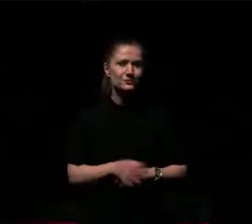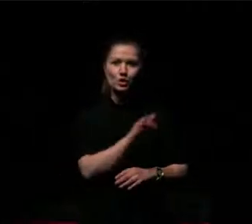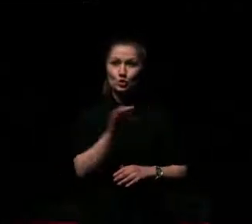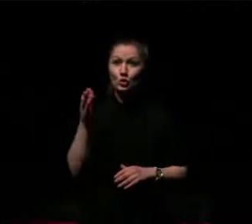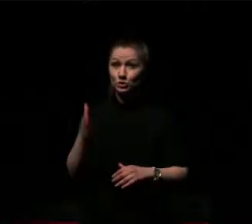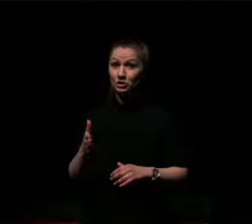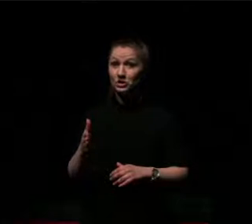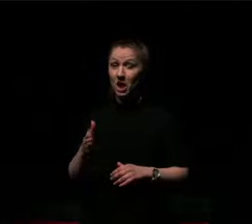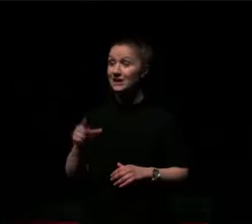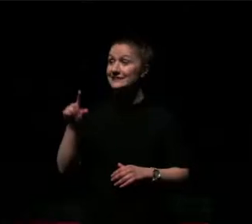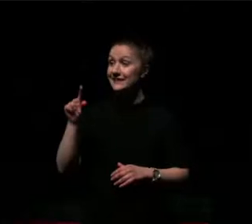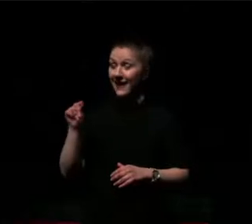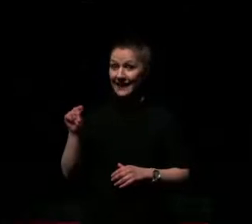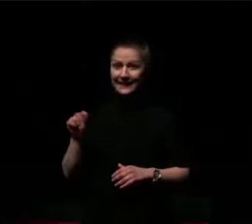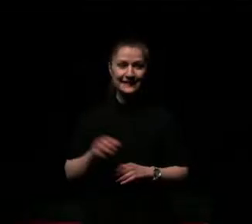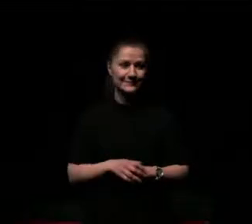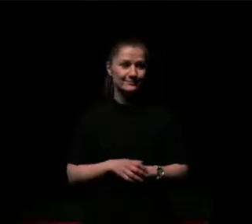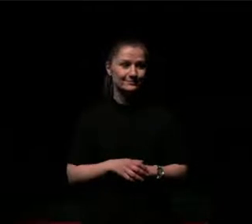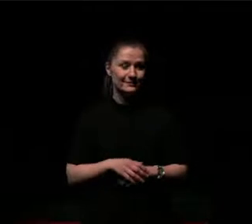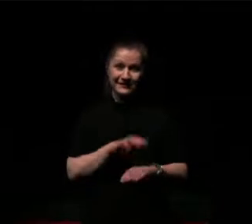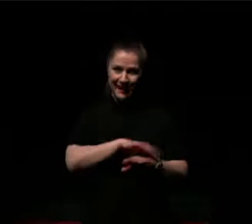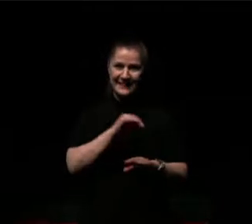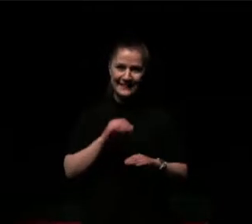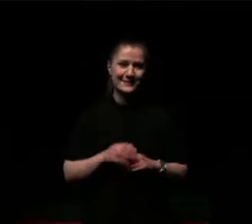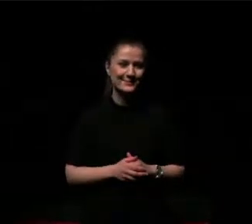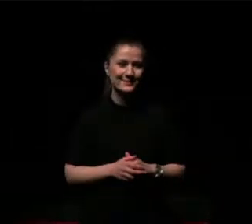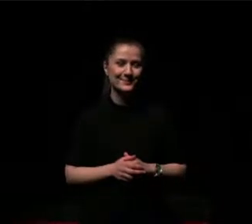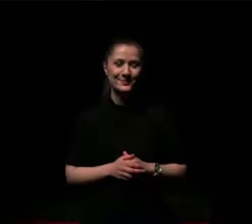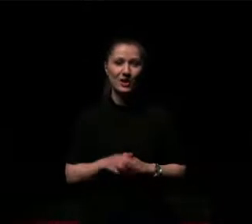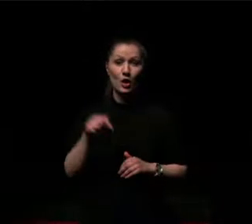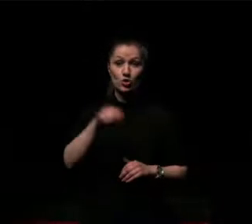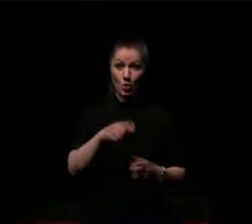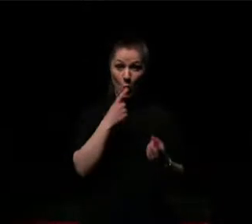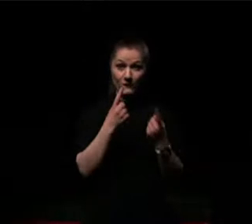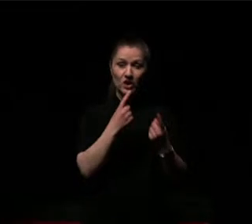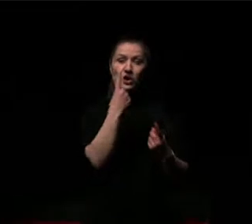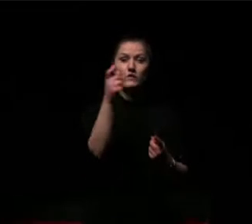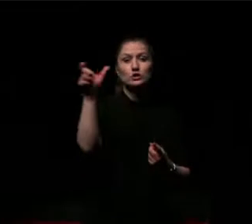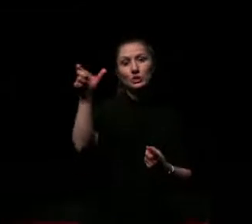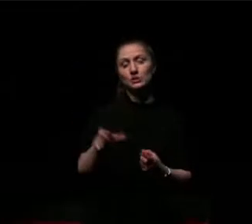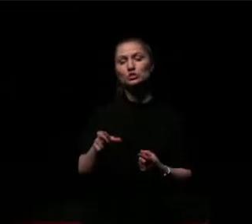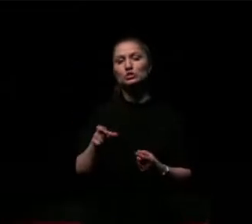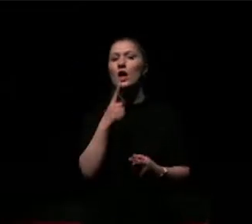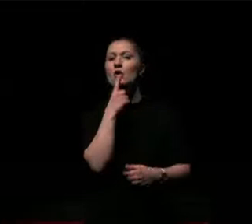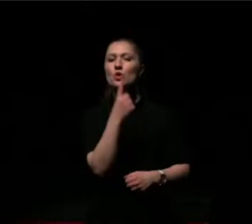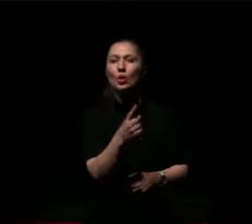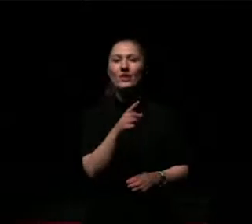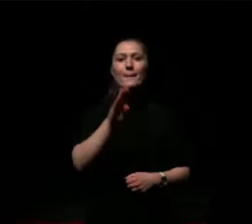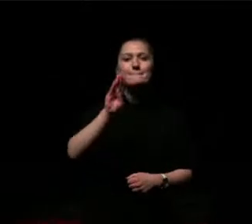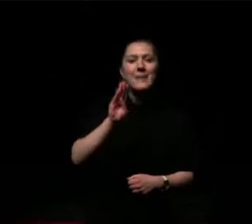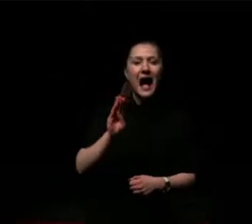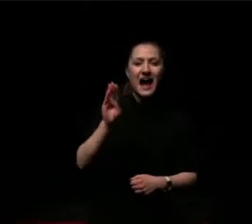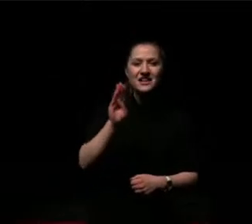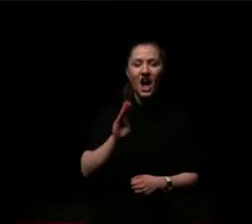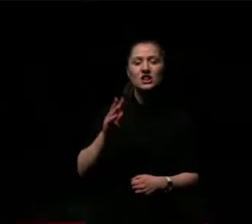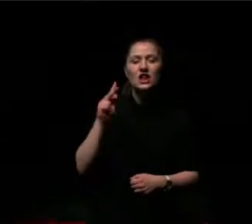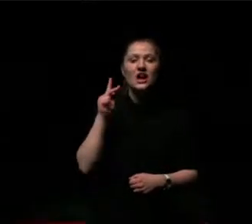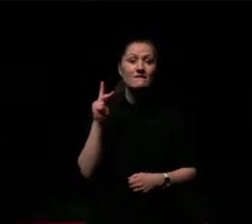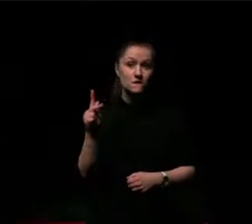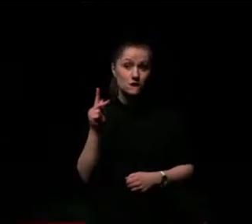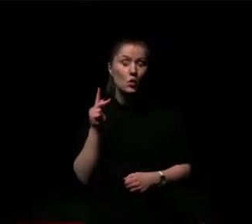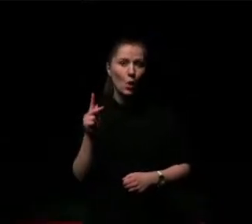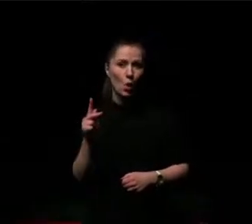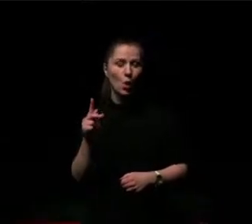Tusen takk til deg, Svein. Da går vi altså til valg av første person til rådet, som Bernhard Kvål, det som innstilt